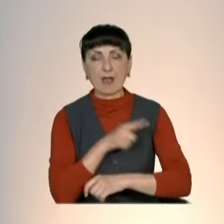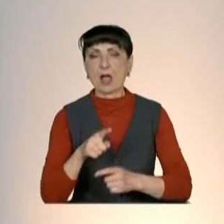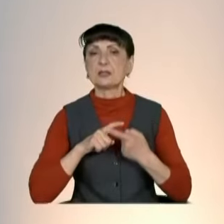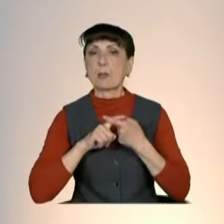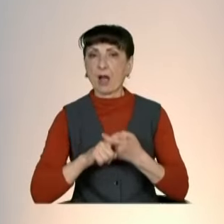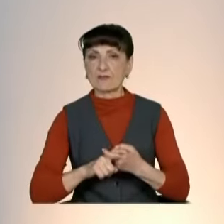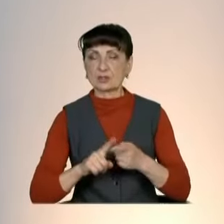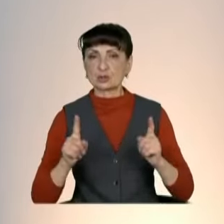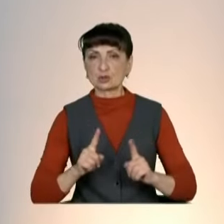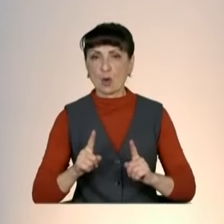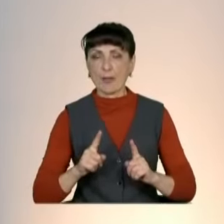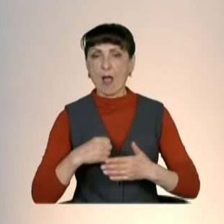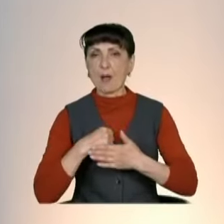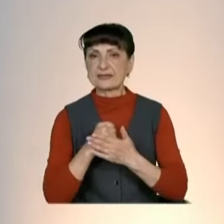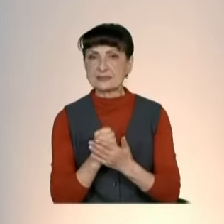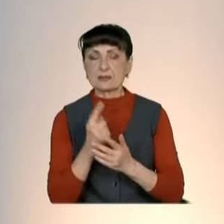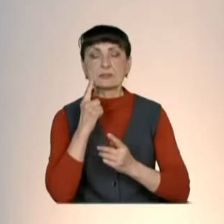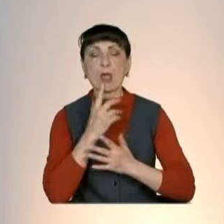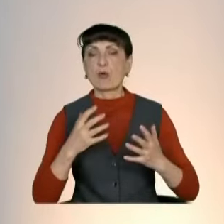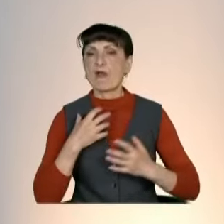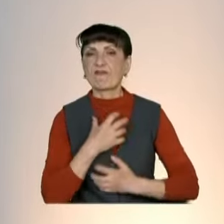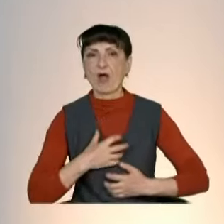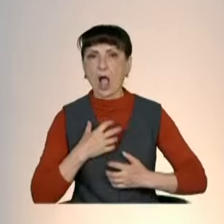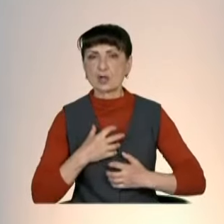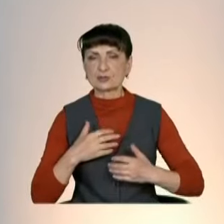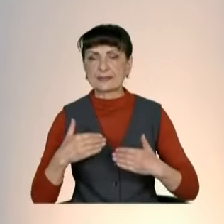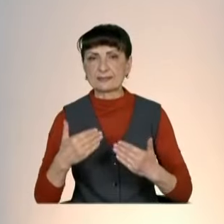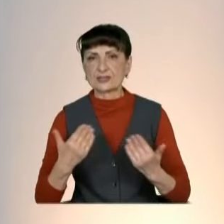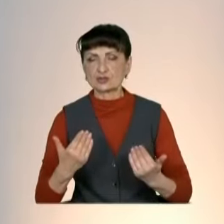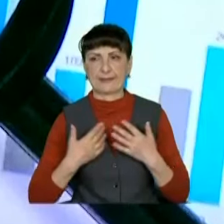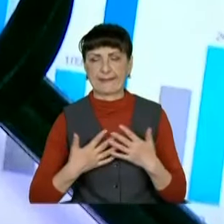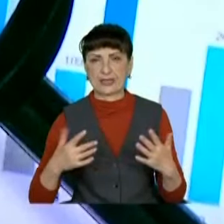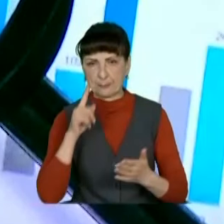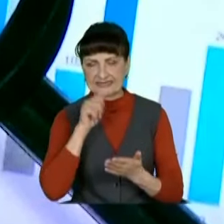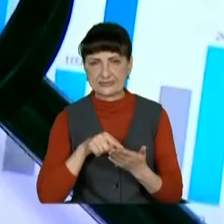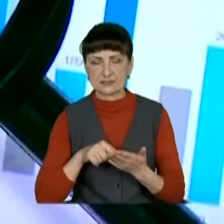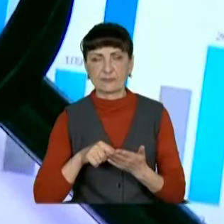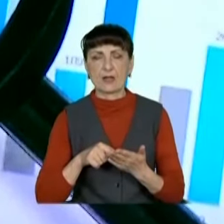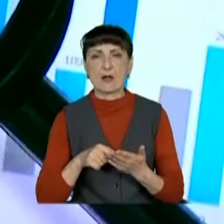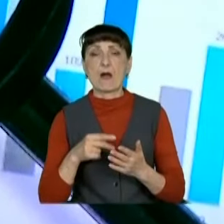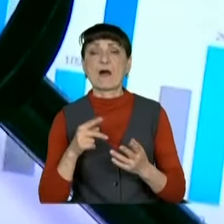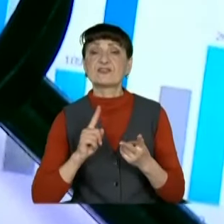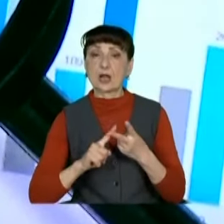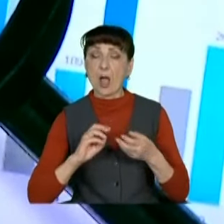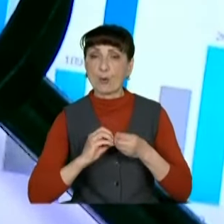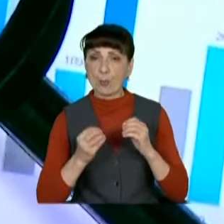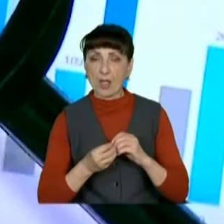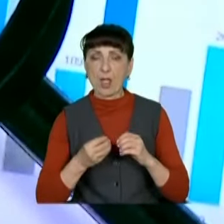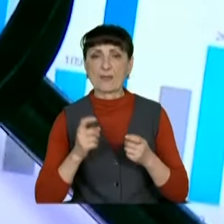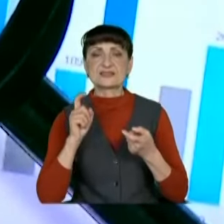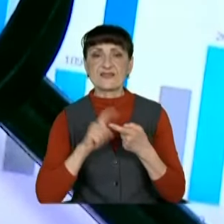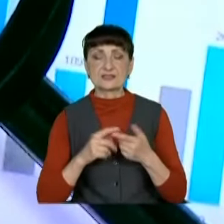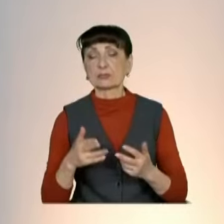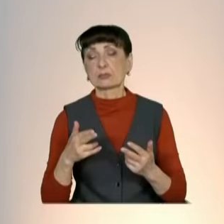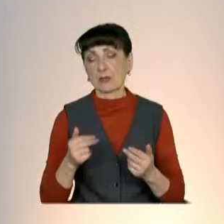чтобы определить наиболее важные тенденции глобальные направления развития именно ветеринарной науки. Да, это в